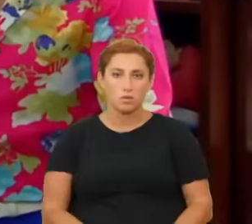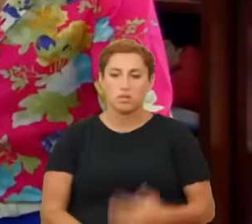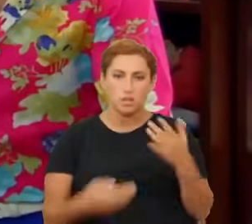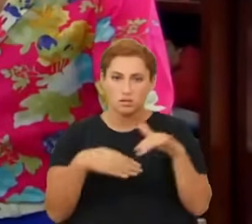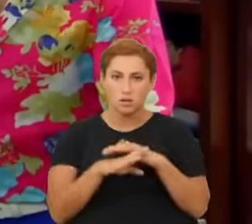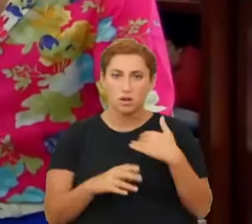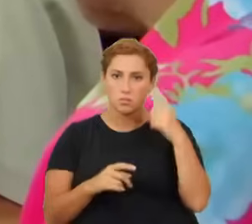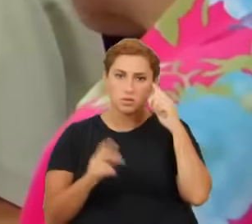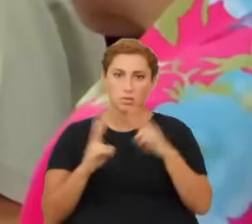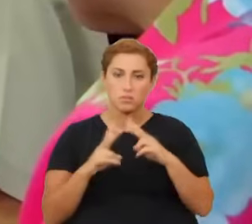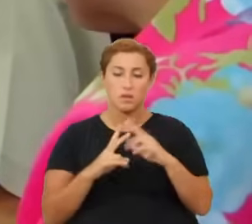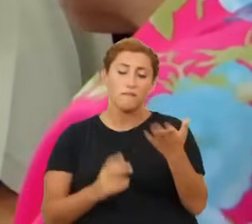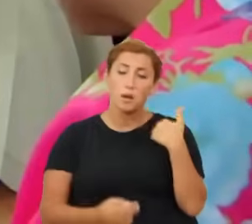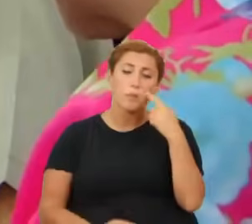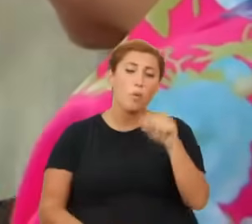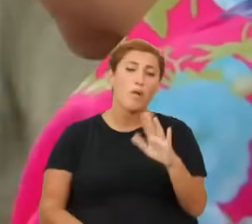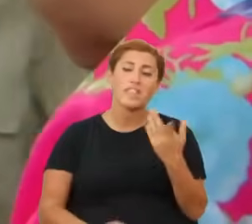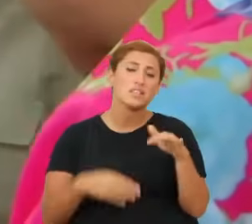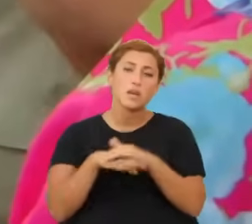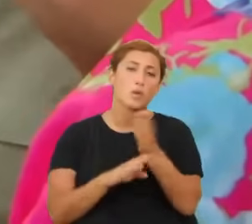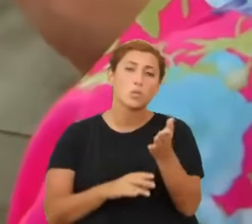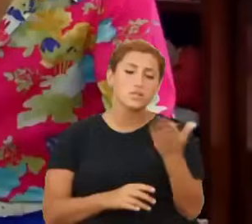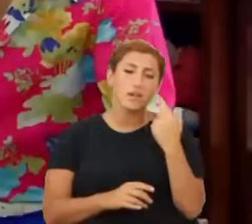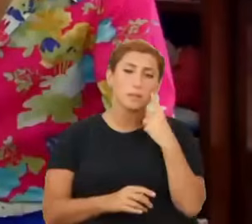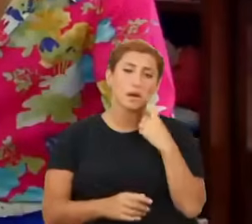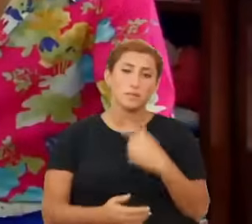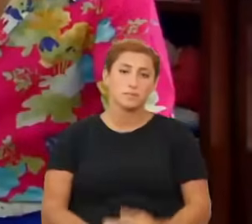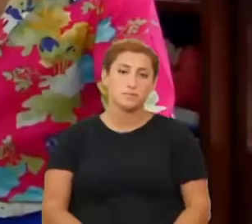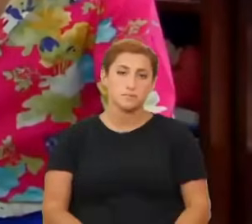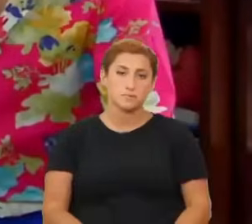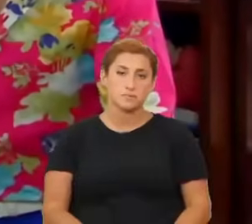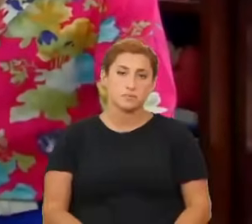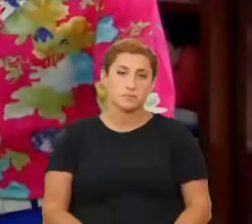Neyi saklayacağım başkomiserim? Ver bakalım nedir o ya? Ne saklıyorsun orada? Ver bakalım onu bana.